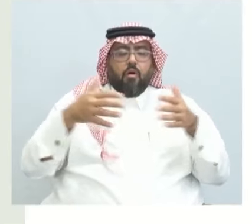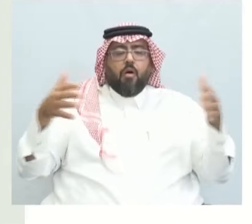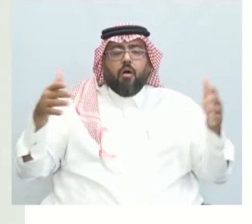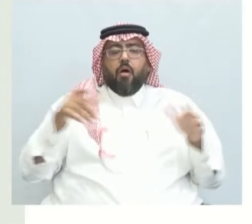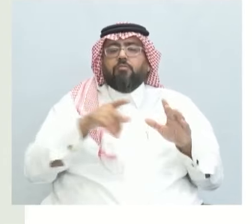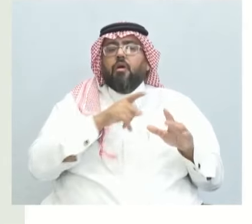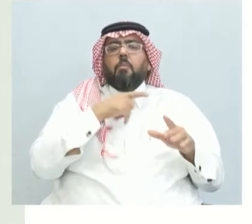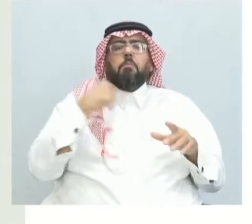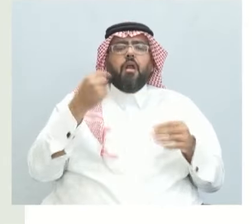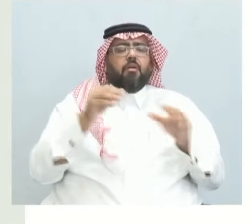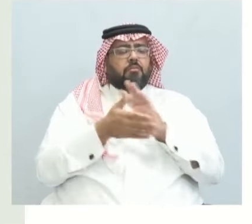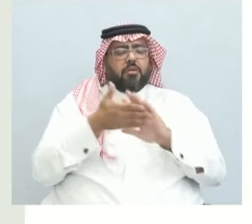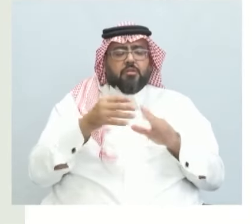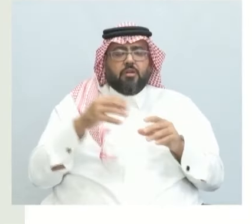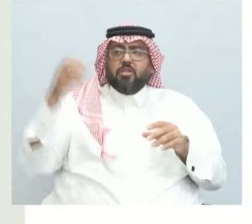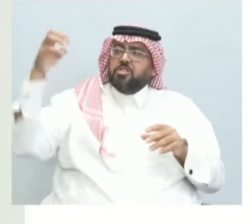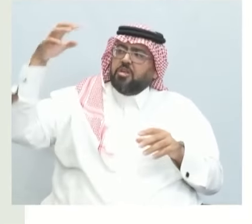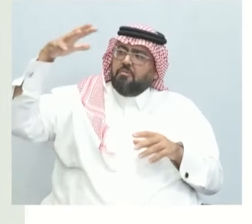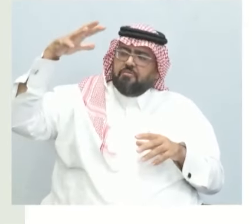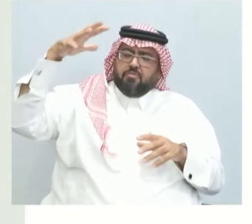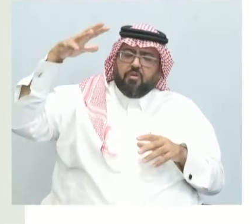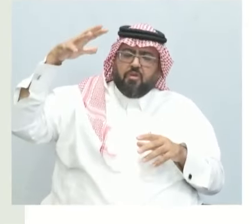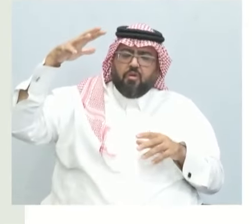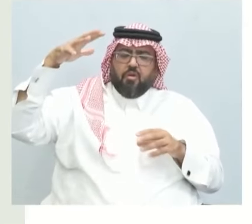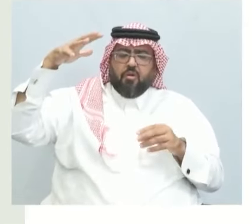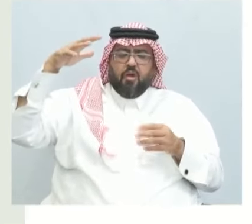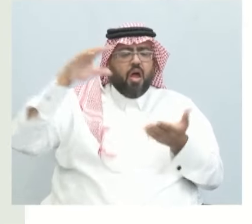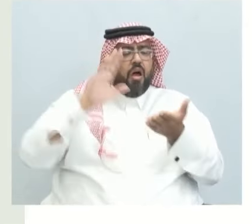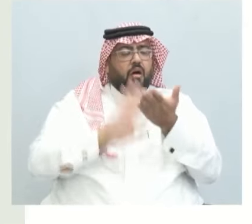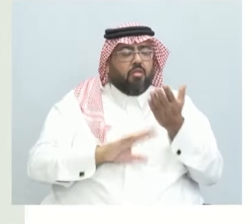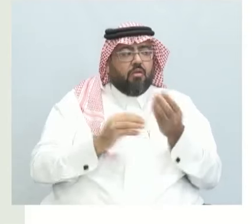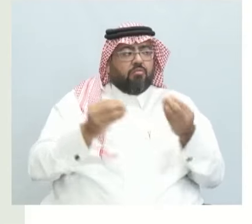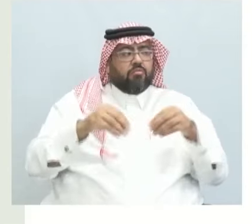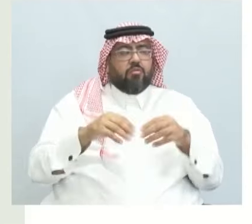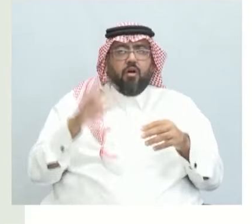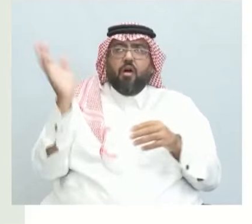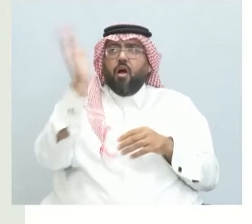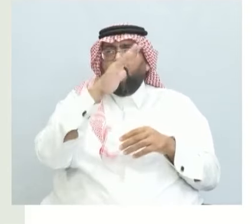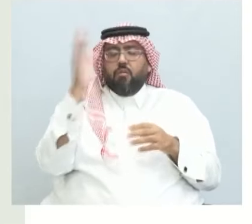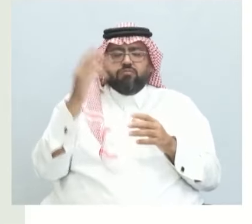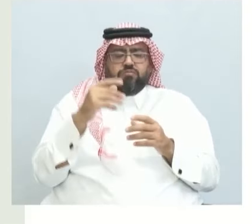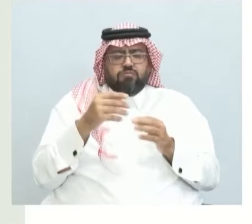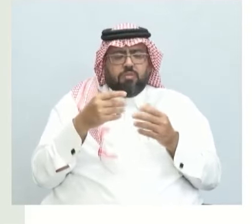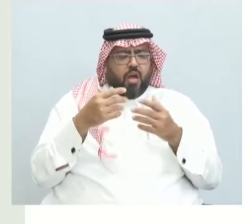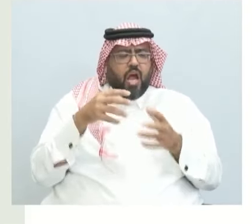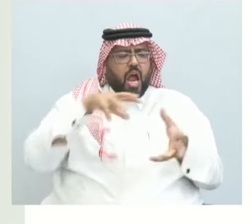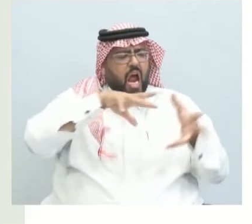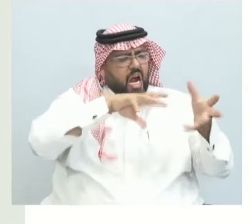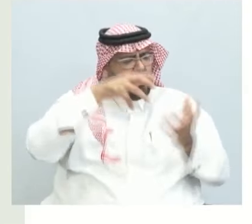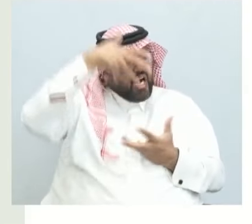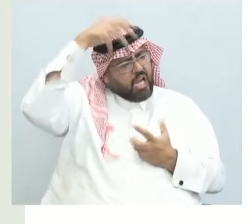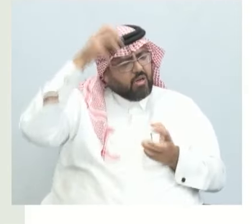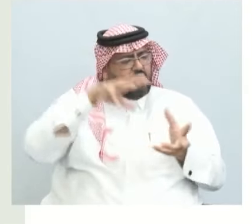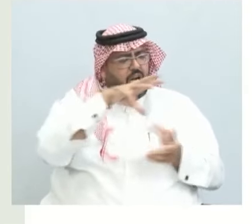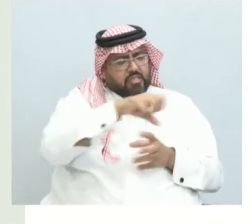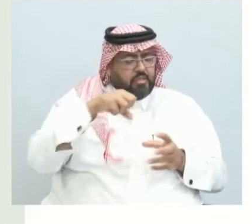صحراء تمتاز بسطوع شمسها وكثره مخاطرها وتقلب رياحها وتوحش حيوانها وتمتاز